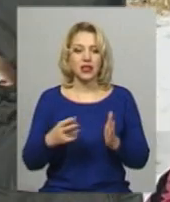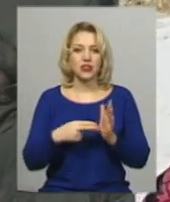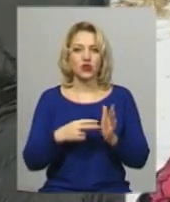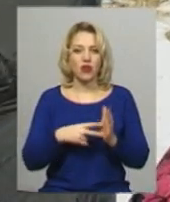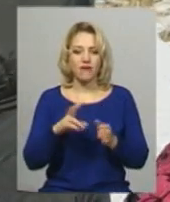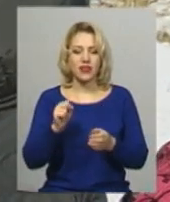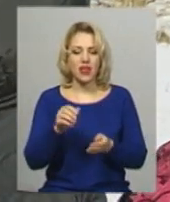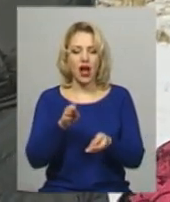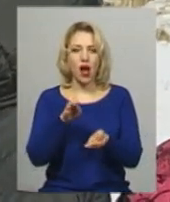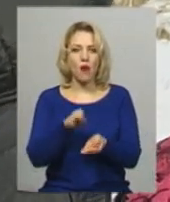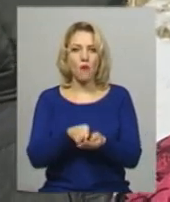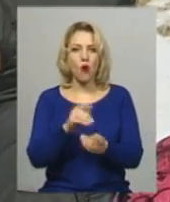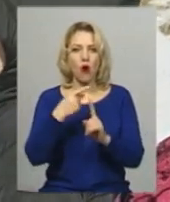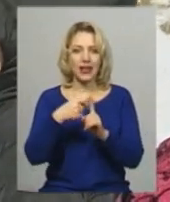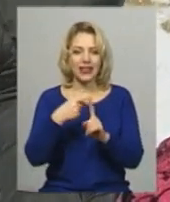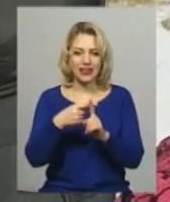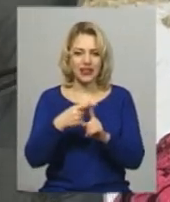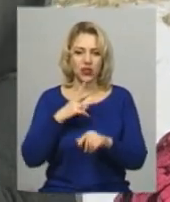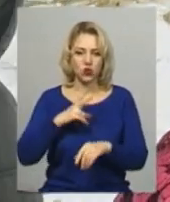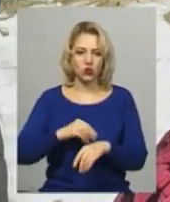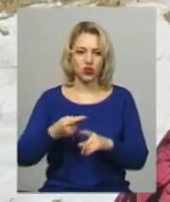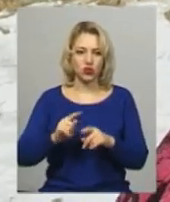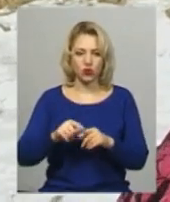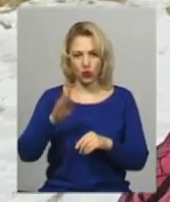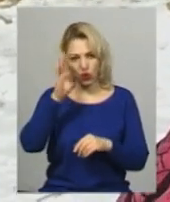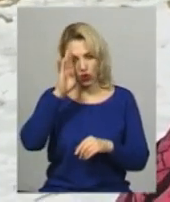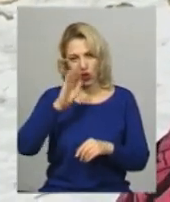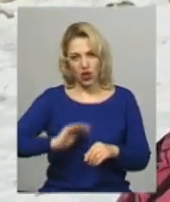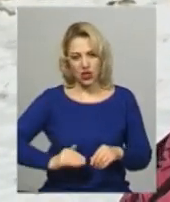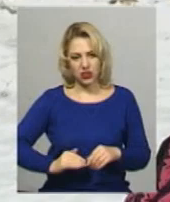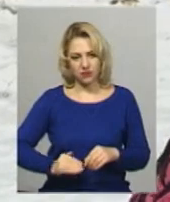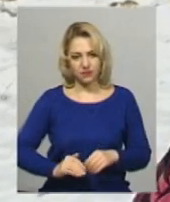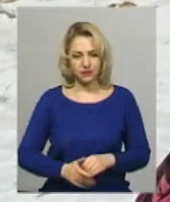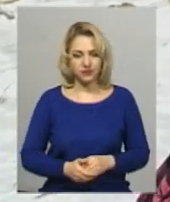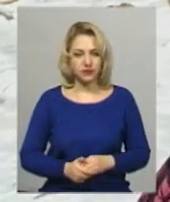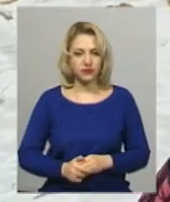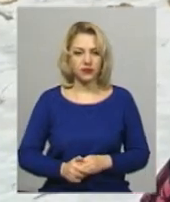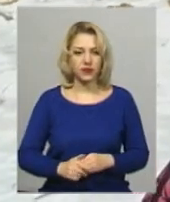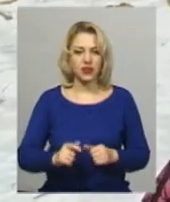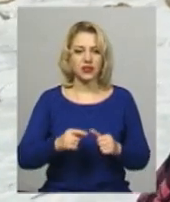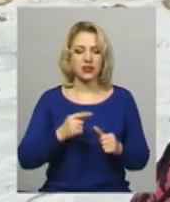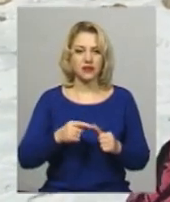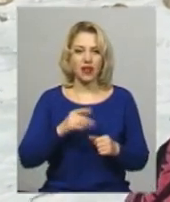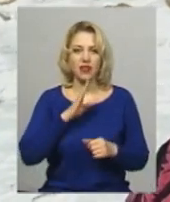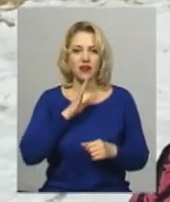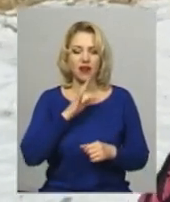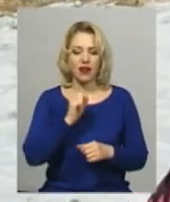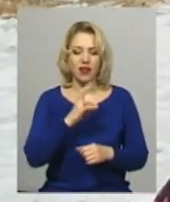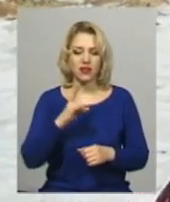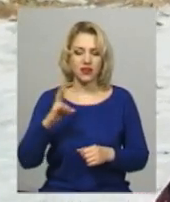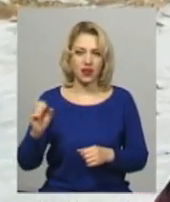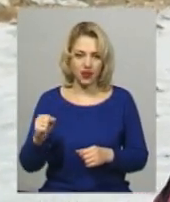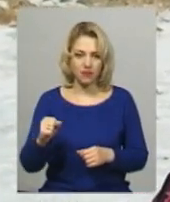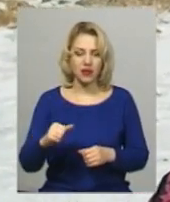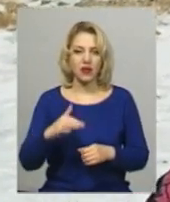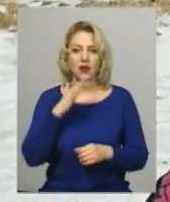могилі дочки цього чоловіка, односельчанина, звали цю дочку Анна. І